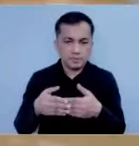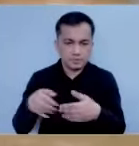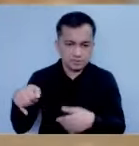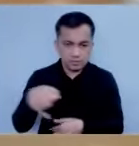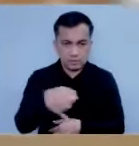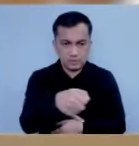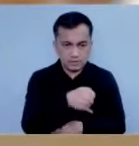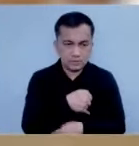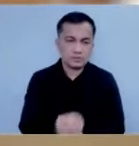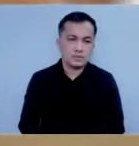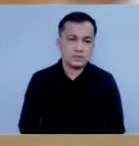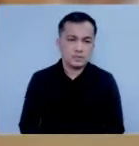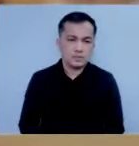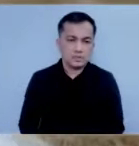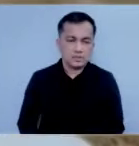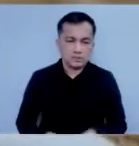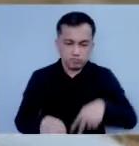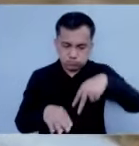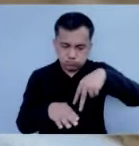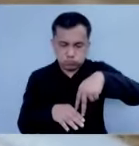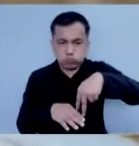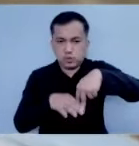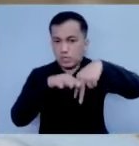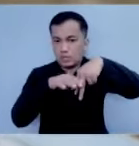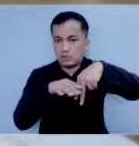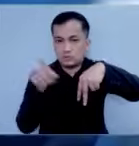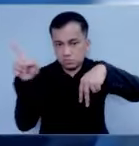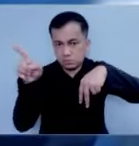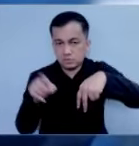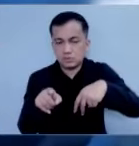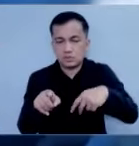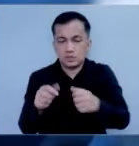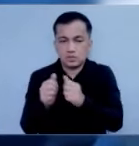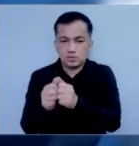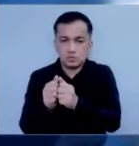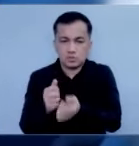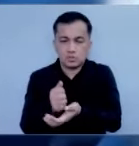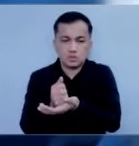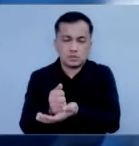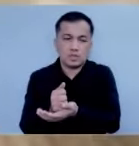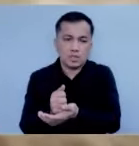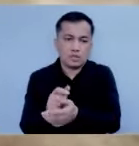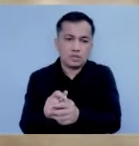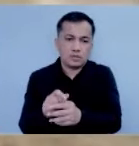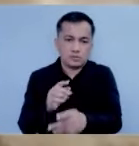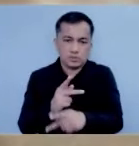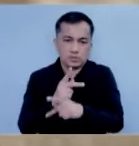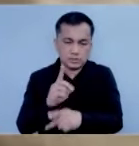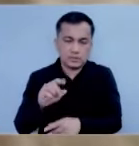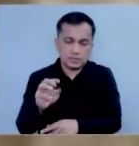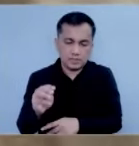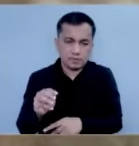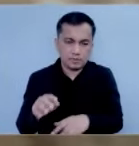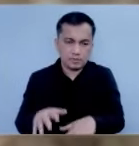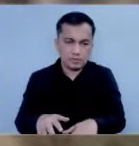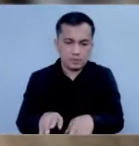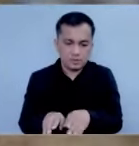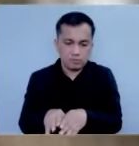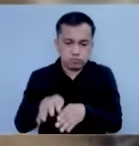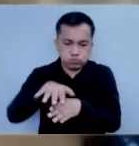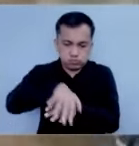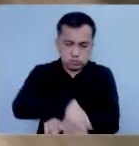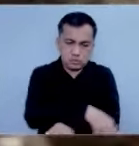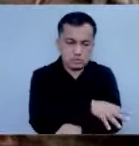Abot hanggang hita ang baha roon. Nagtulong-tulong ang mga otoridad na bumuo ng protective dam dahil sa umapaw na tubig mula sa